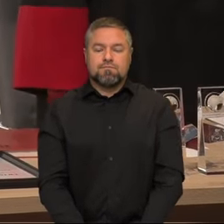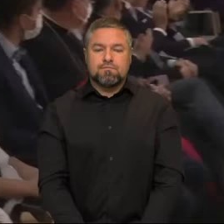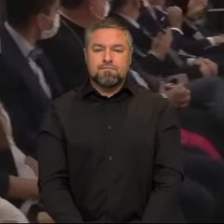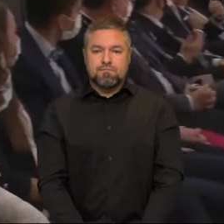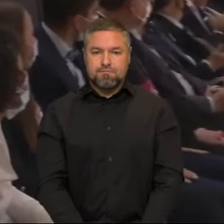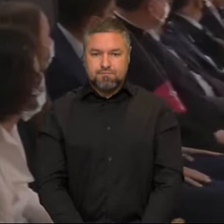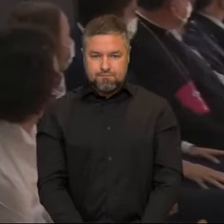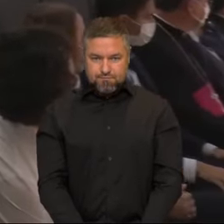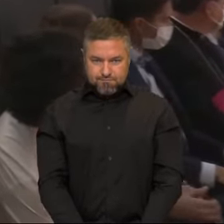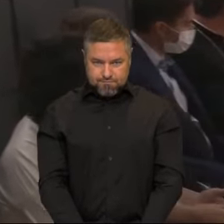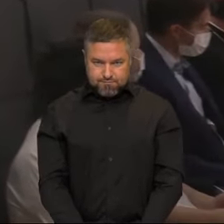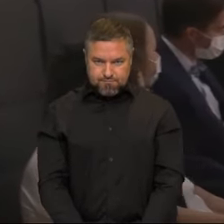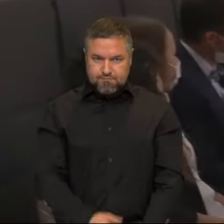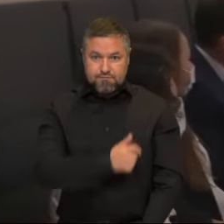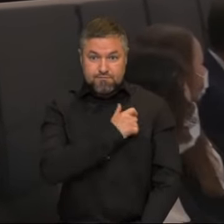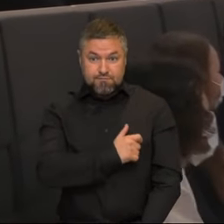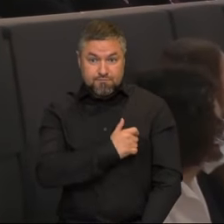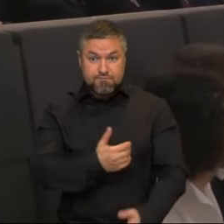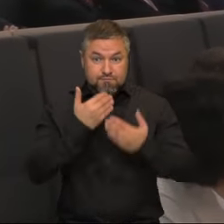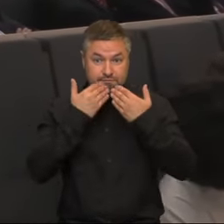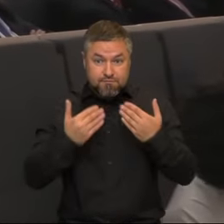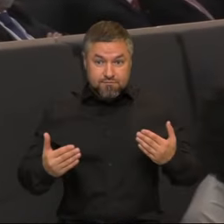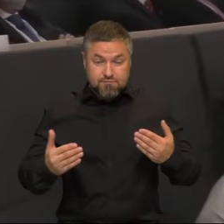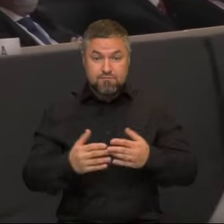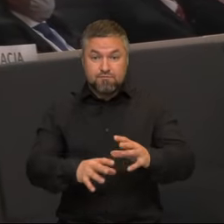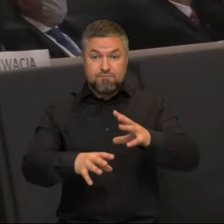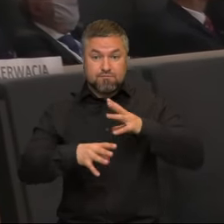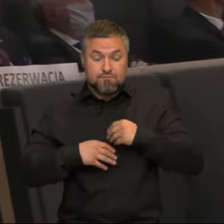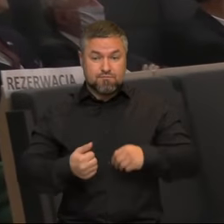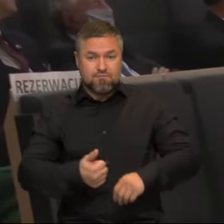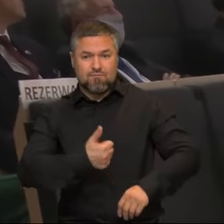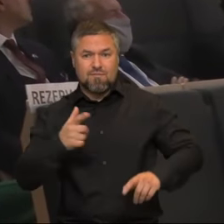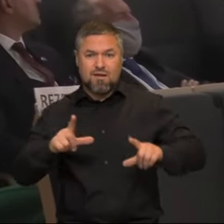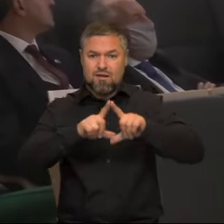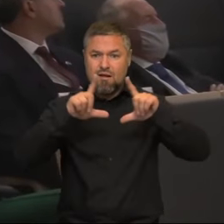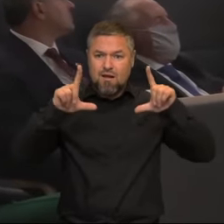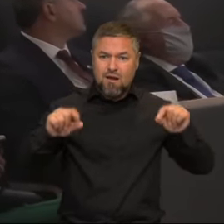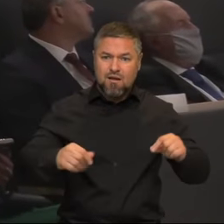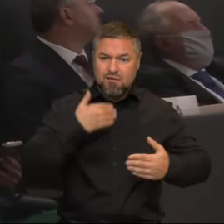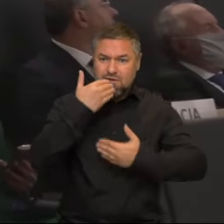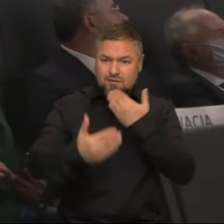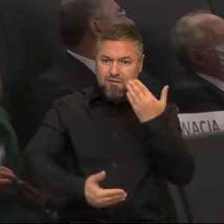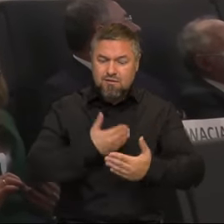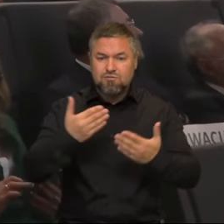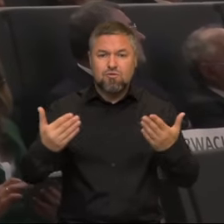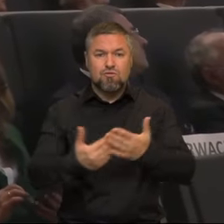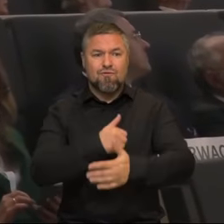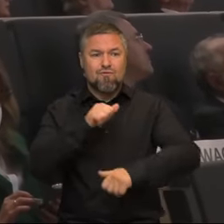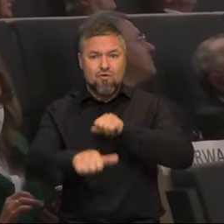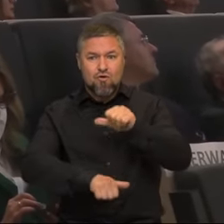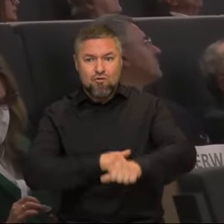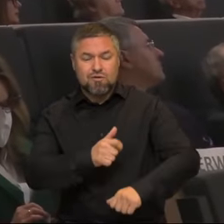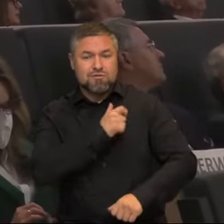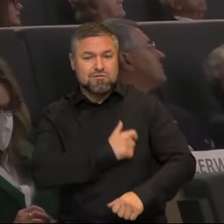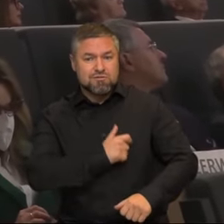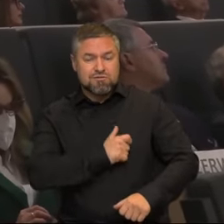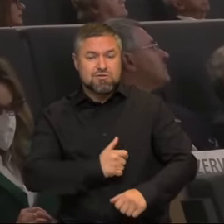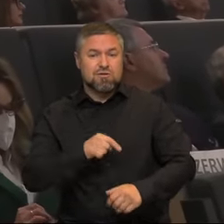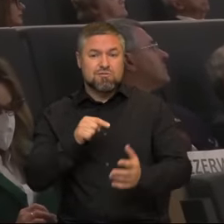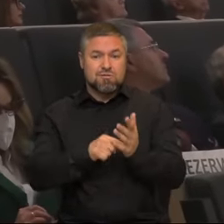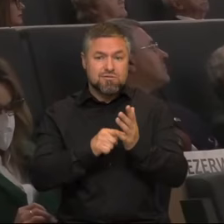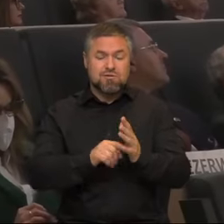Nie. Serdecznie dziękuję za te wszystkie słowa. Dostaliśmy wiele listów gratulacyjnych i życzeń na nowy rok akademicki i serdecznie za